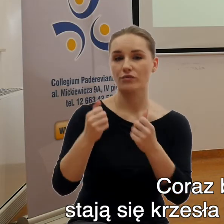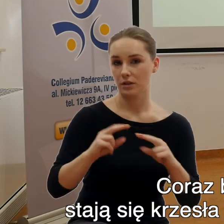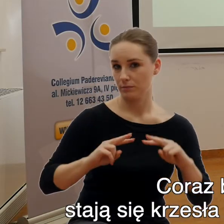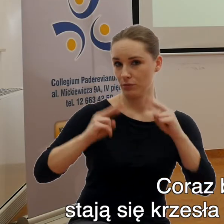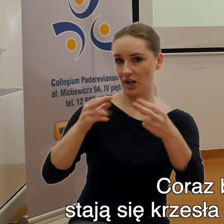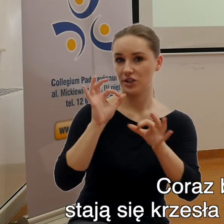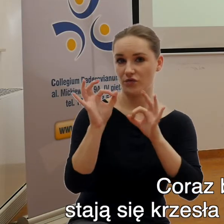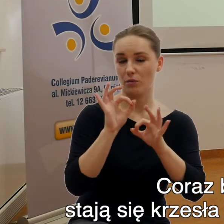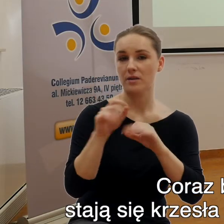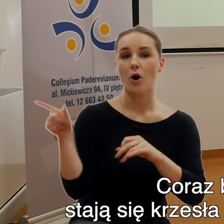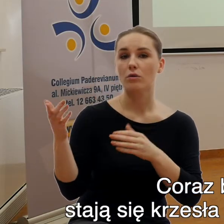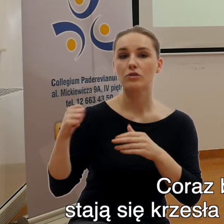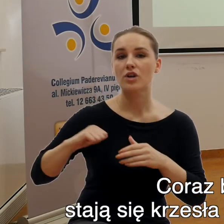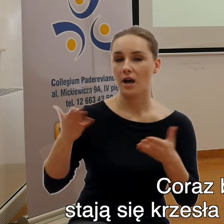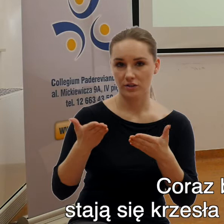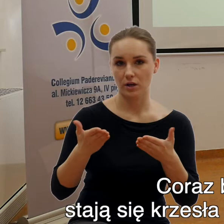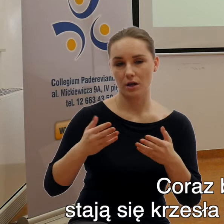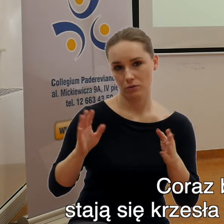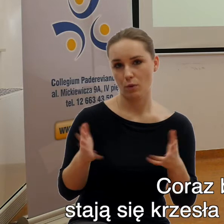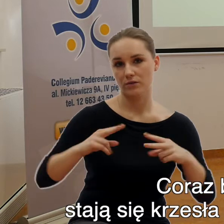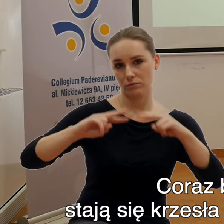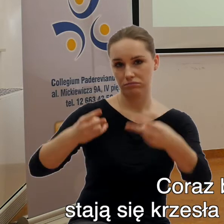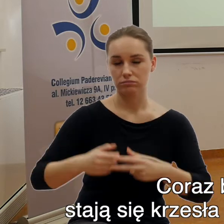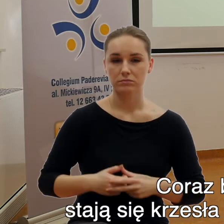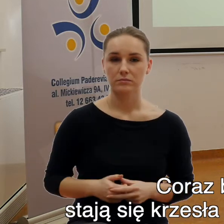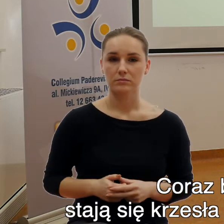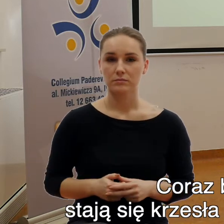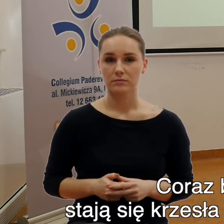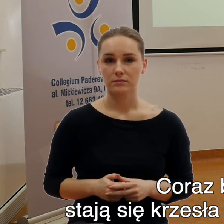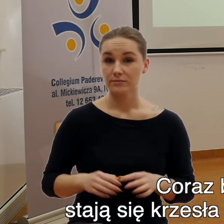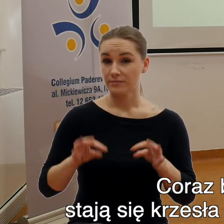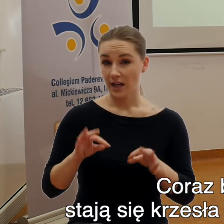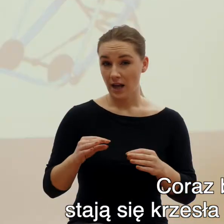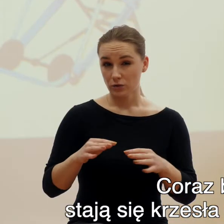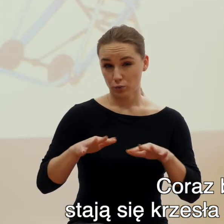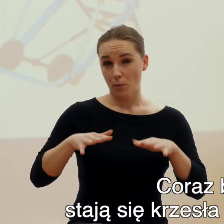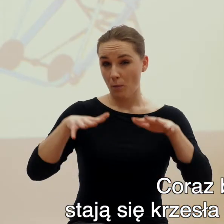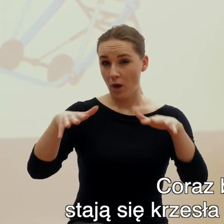momencie stają się krzesła do ewakuacji osób z niepełnosprawnościami.